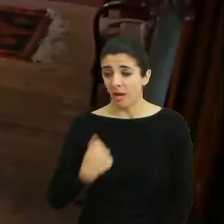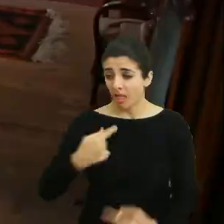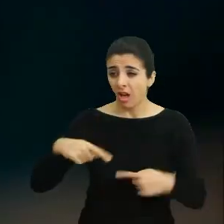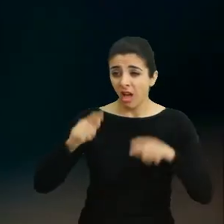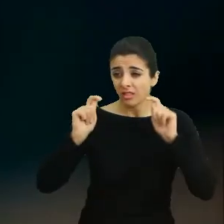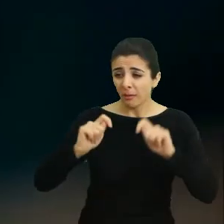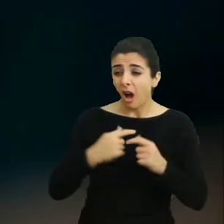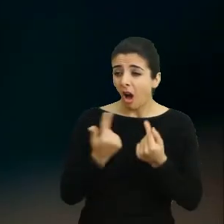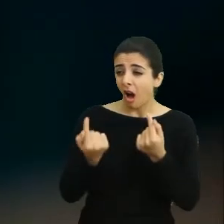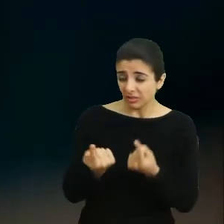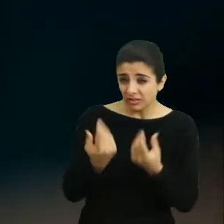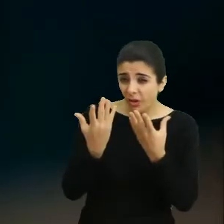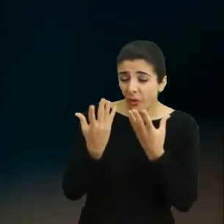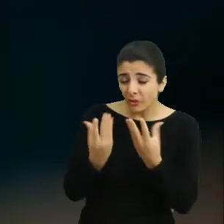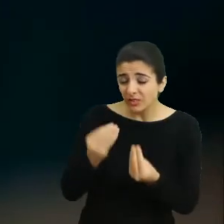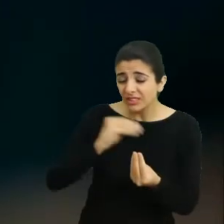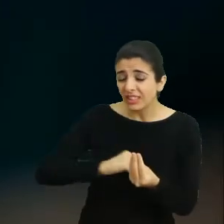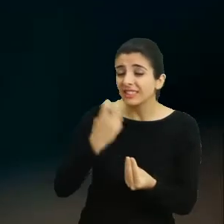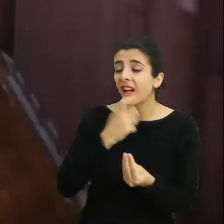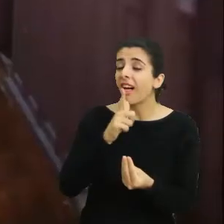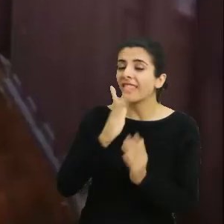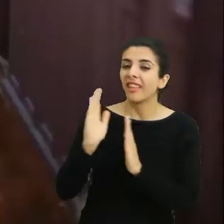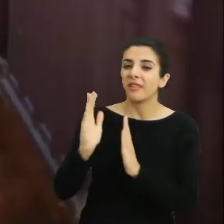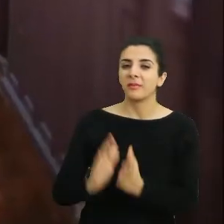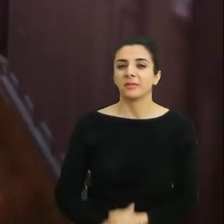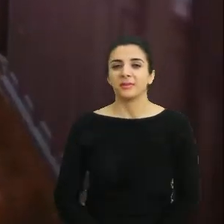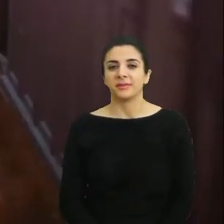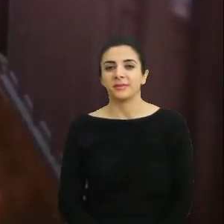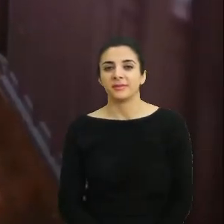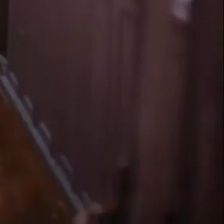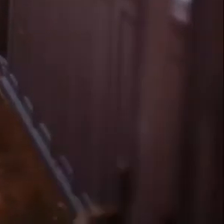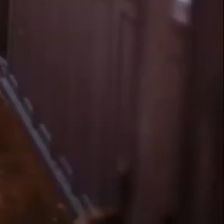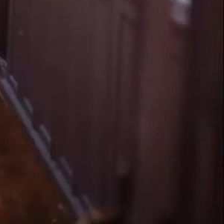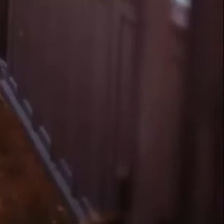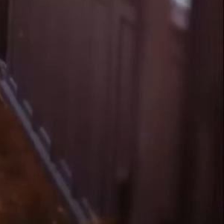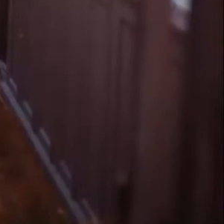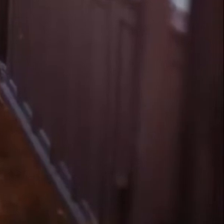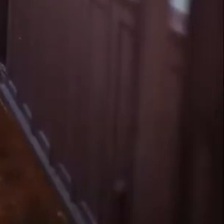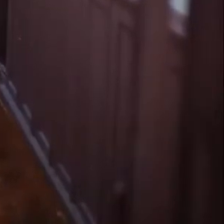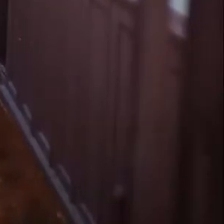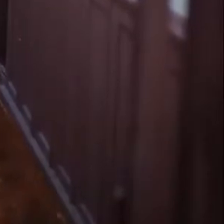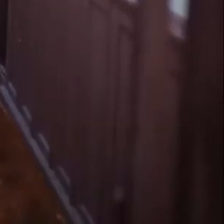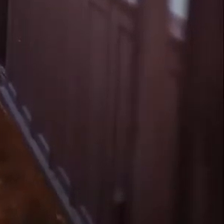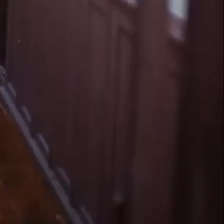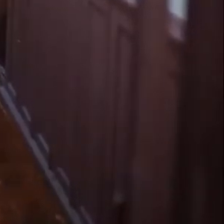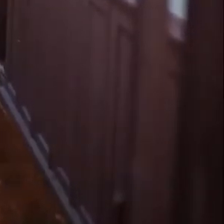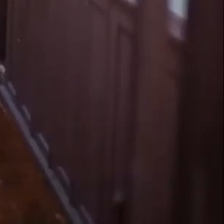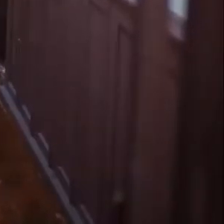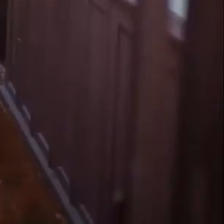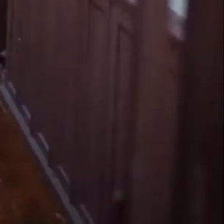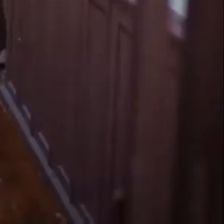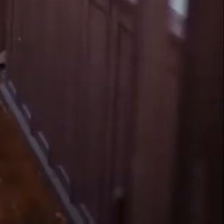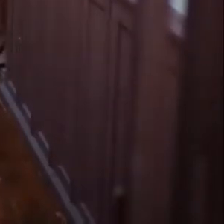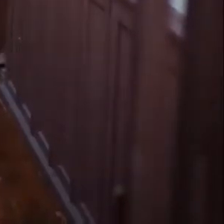Bahittiklerin az mı gelecek? Adnan müdürün odasına gelip kapıyı çalarken öğretmenler odasından çıkan Hatice